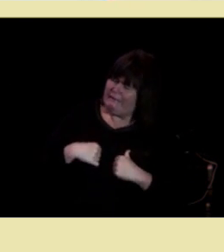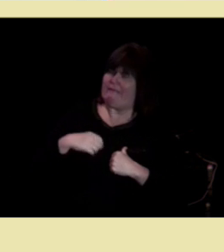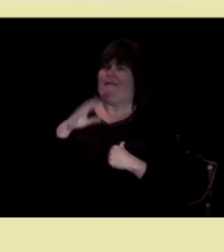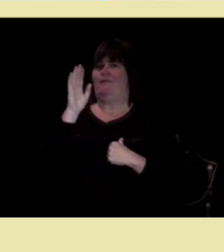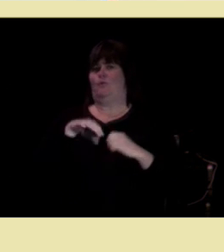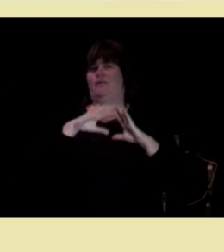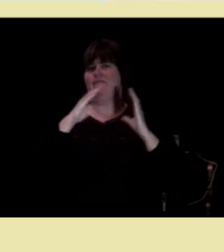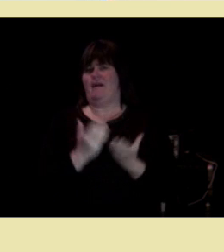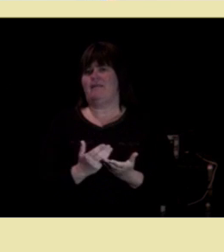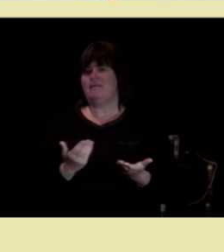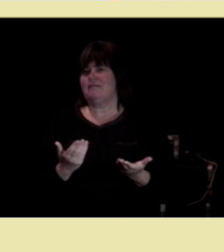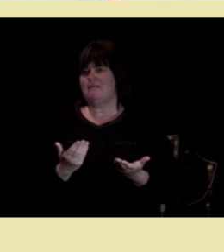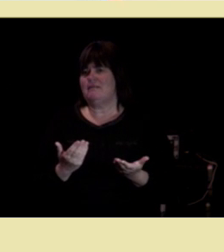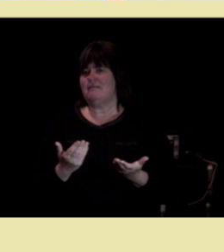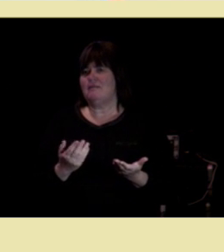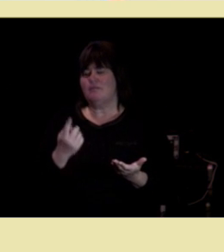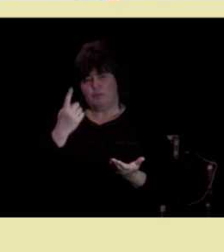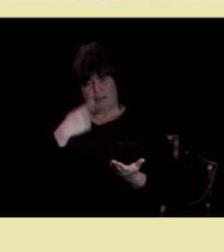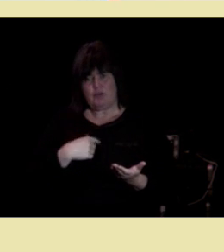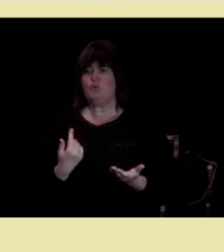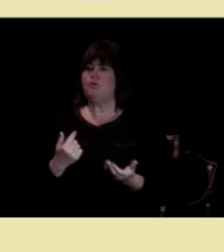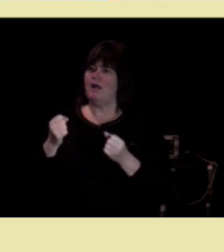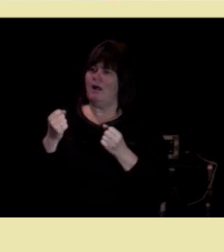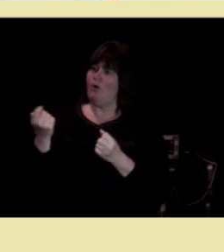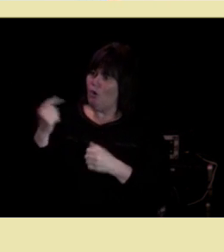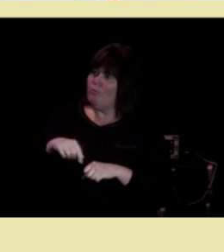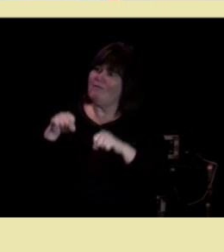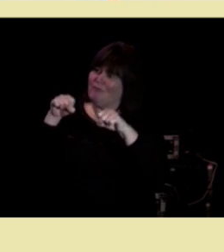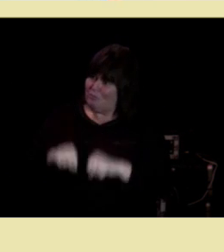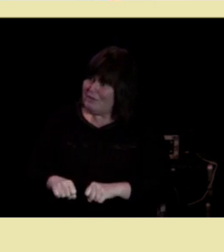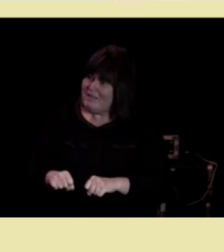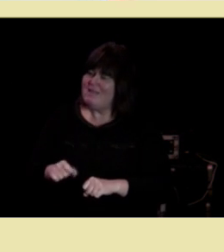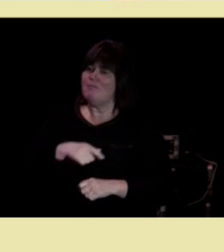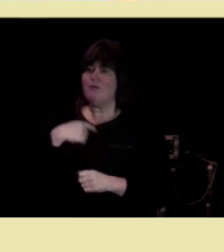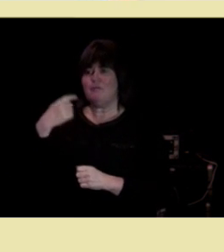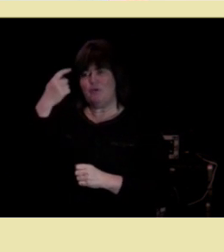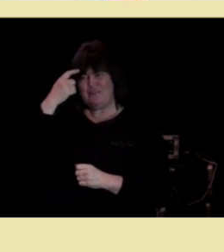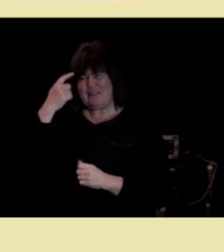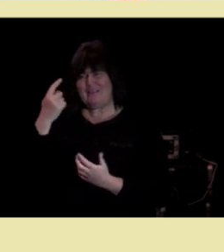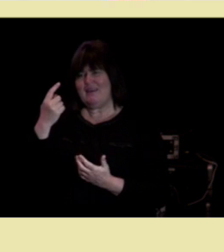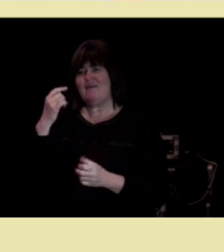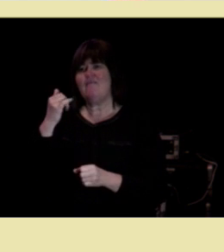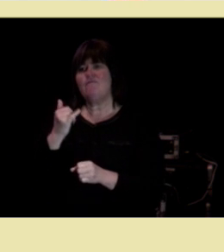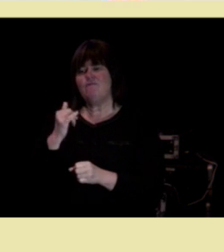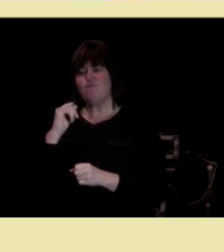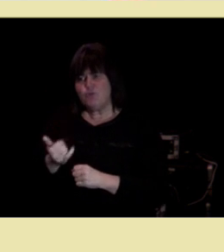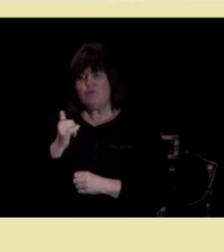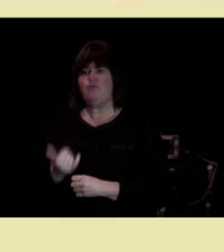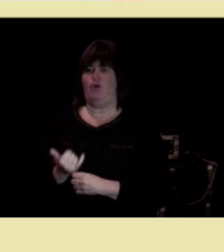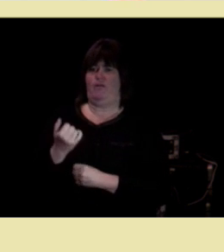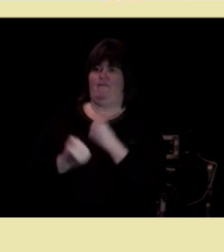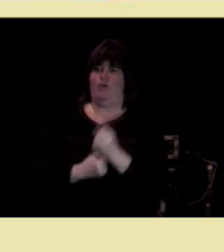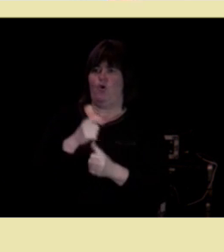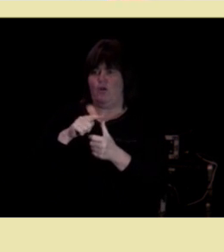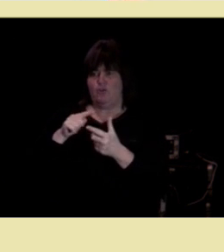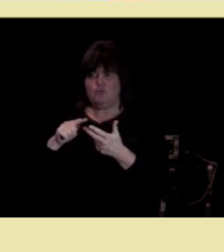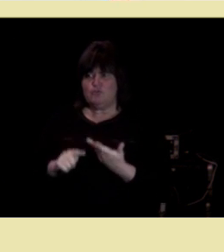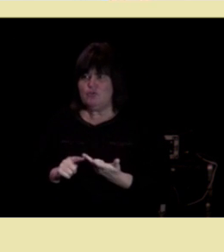jeg tror det er kommet for å bli. Vi må bare vite hvorfor vi gjør ting. Men det er på en måte Undersøkelsen vår viser at det